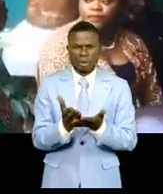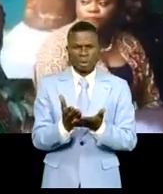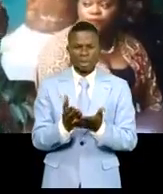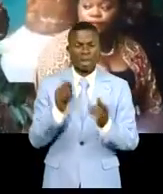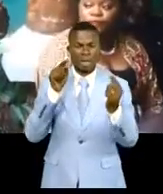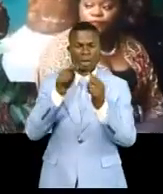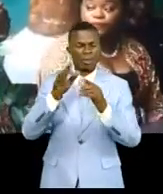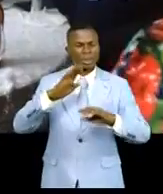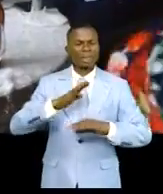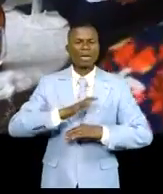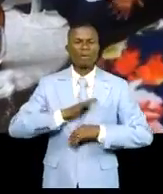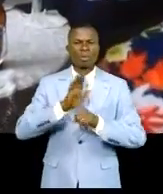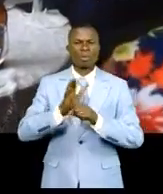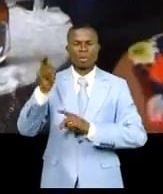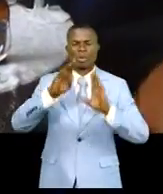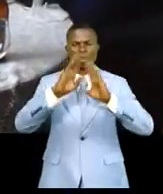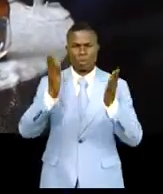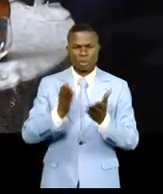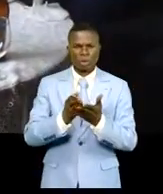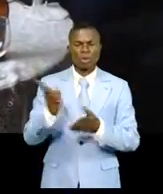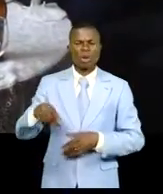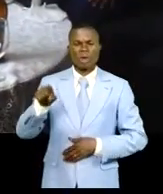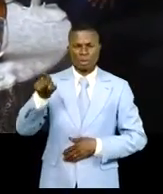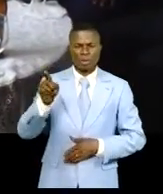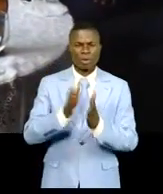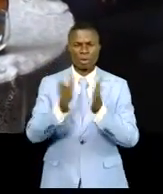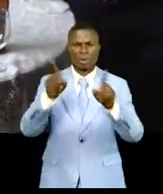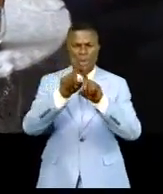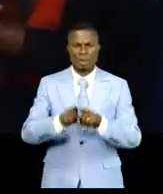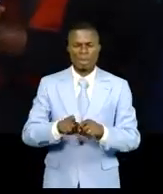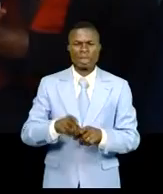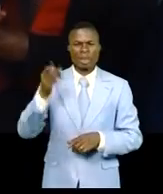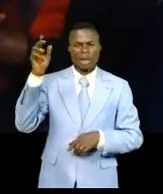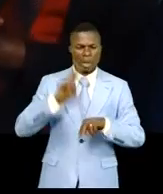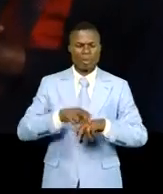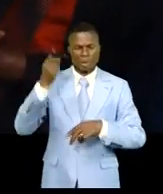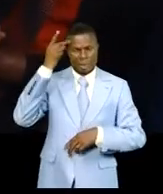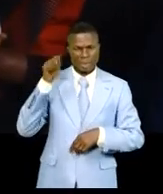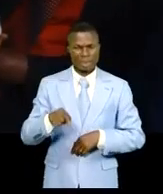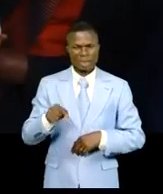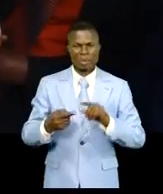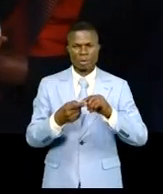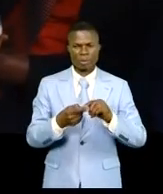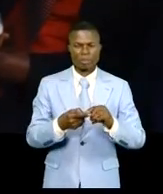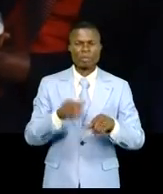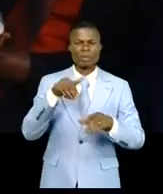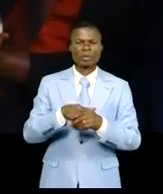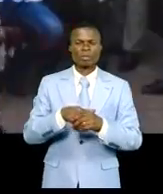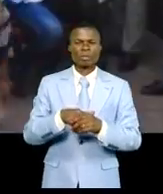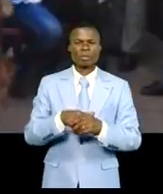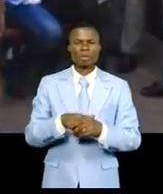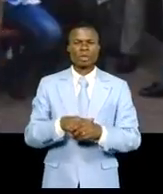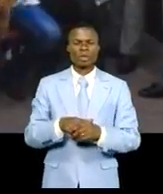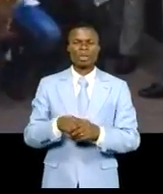de satisfaction pour toute la communauté Tshokwe en général et celle vivant à Kinshasa en particulier. C'est à travers l'association